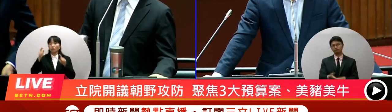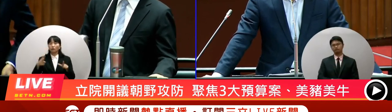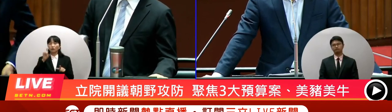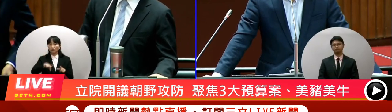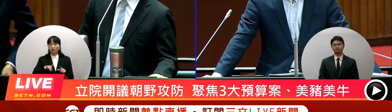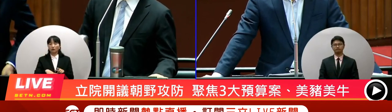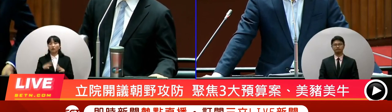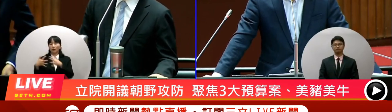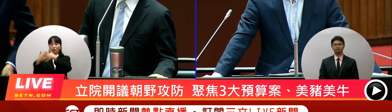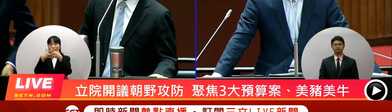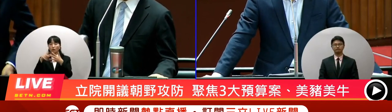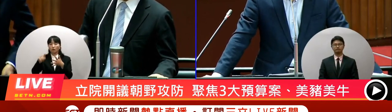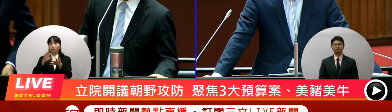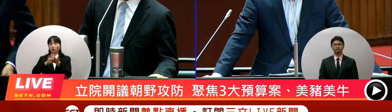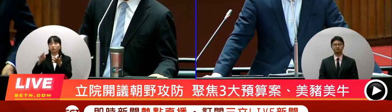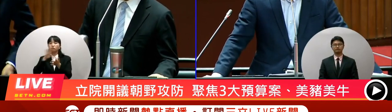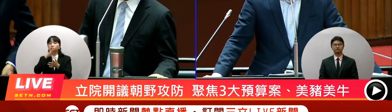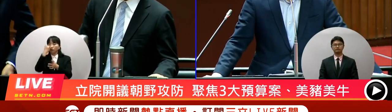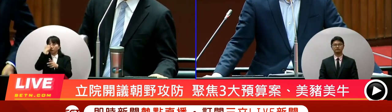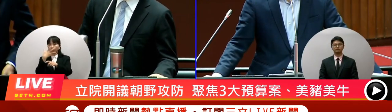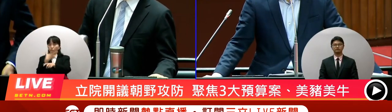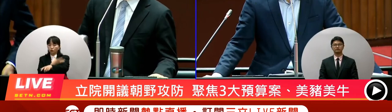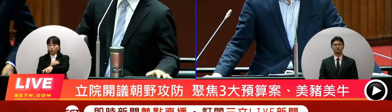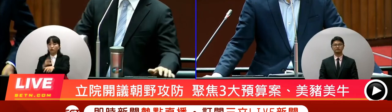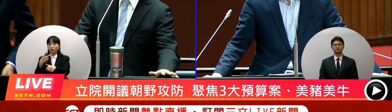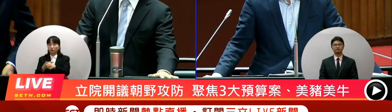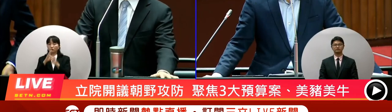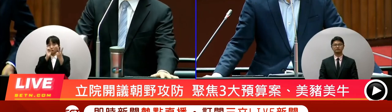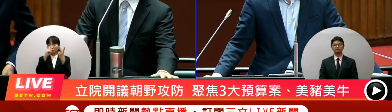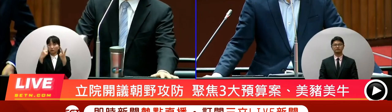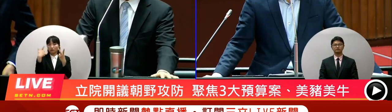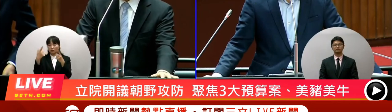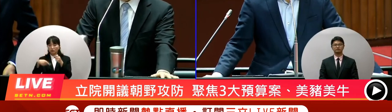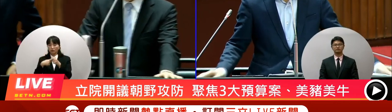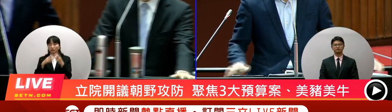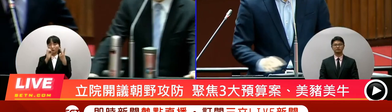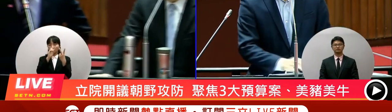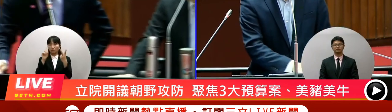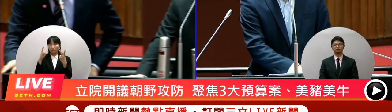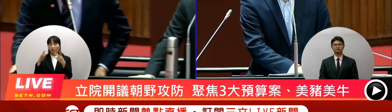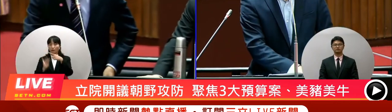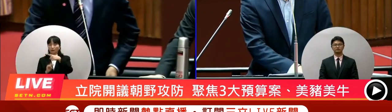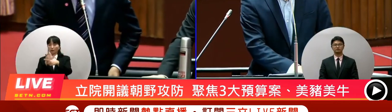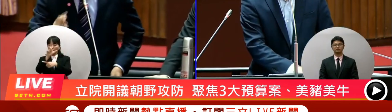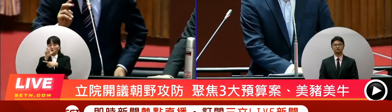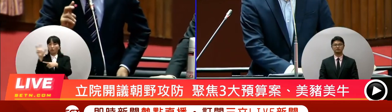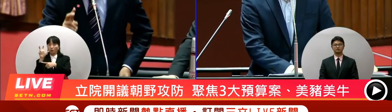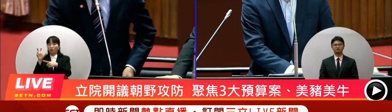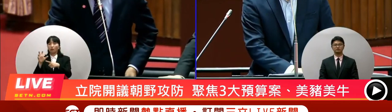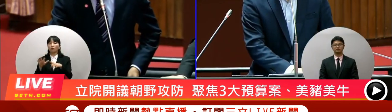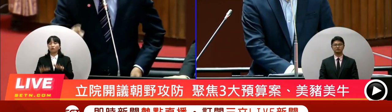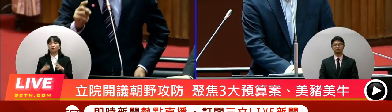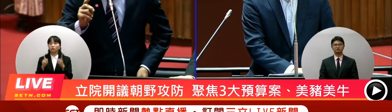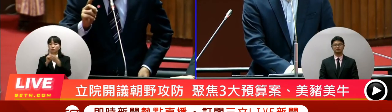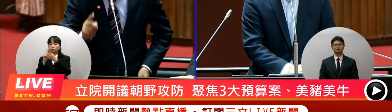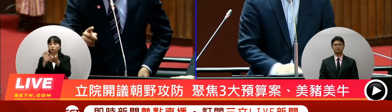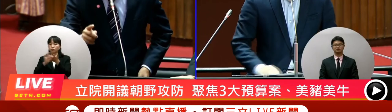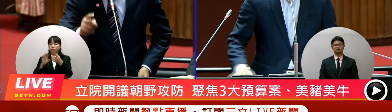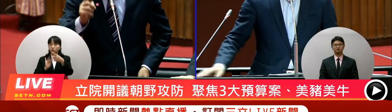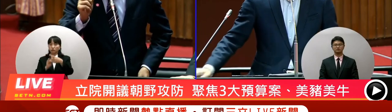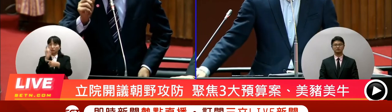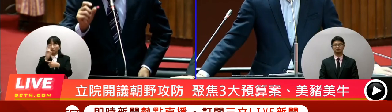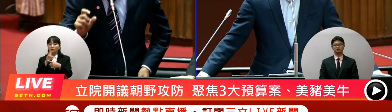差异在美国用莱克多巴胺的猪肉在2016甚至2012高达6%到8%现在用不到20%是因为莱